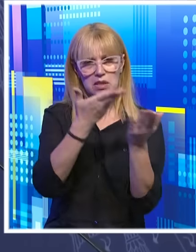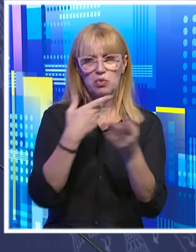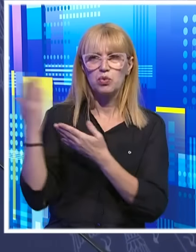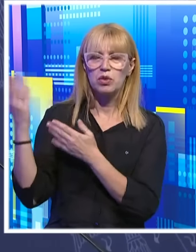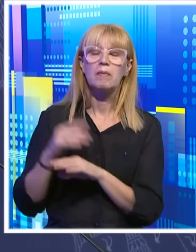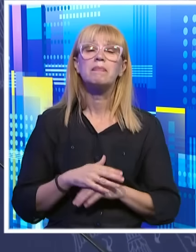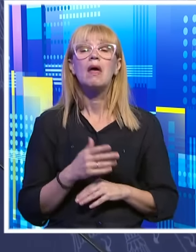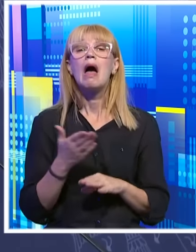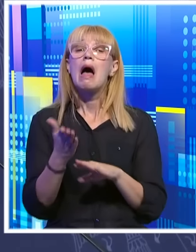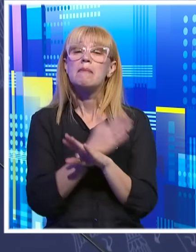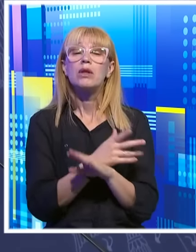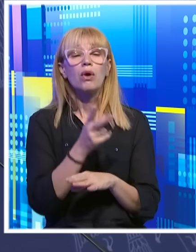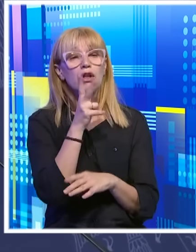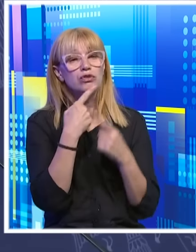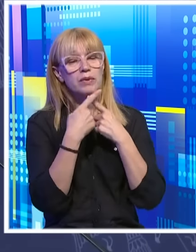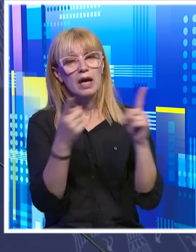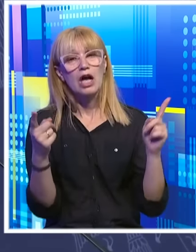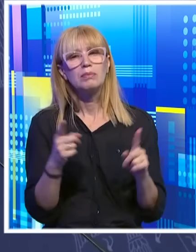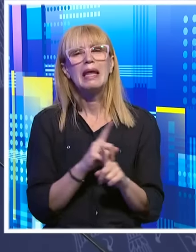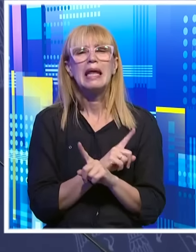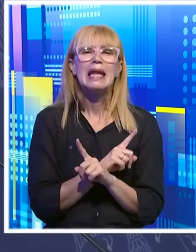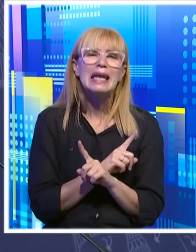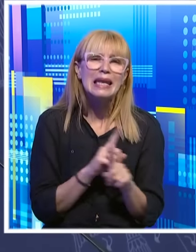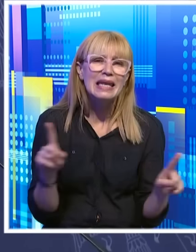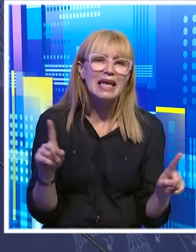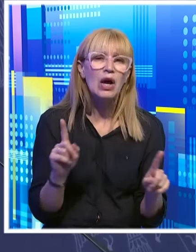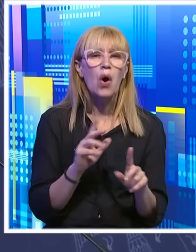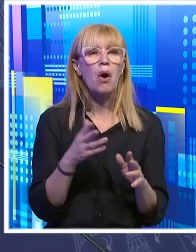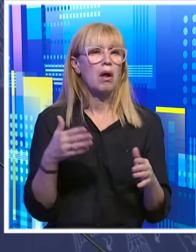želim samo da kažem ljudima, nikada niko na silu neće da radi ništa.